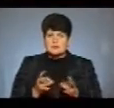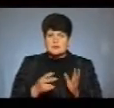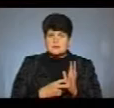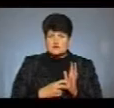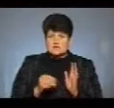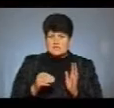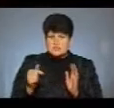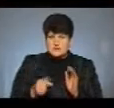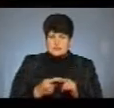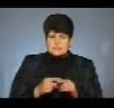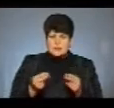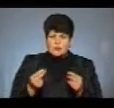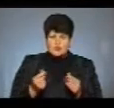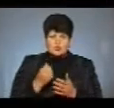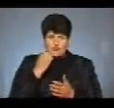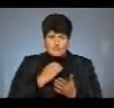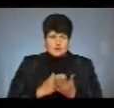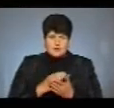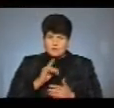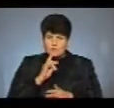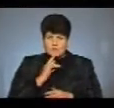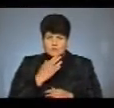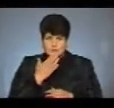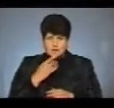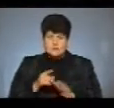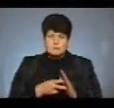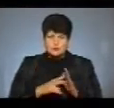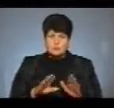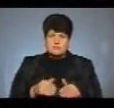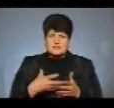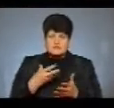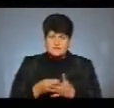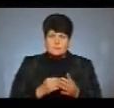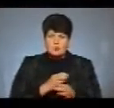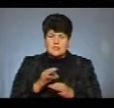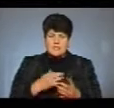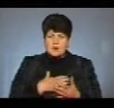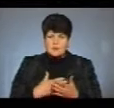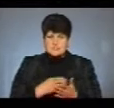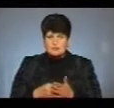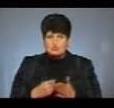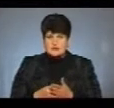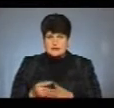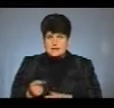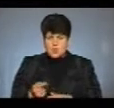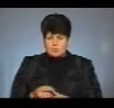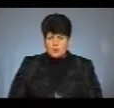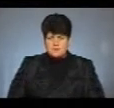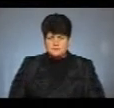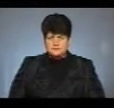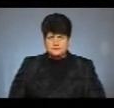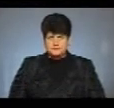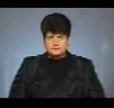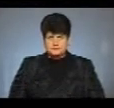тисяч гривень. Цих грошей у ветеранів поки немає. Вони планують подавати свій проєкт на громадський бюджет Тернополя. Соломія Струс, Андрій